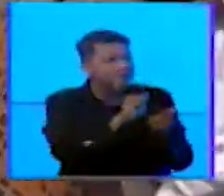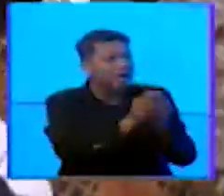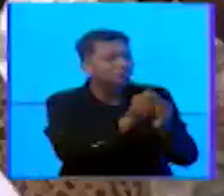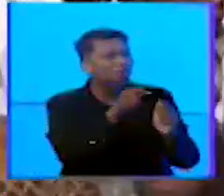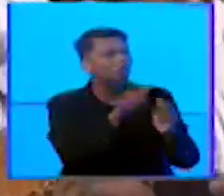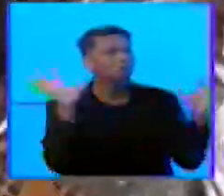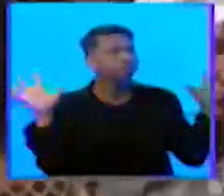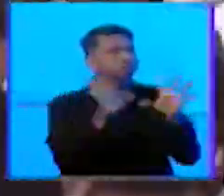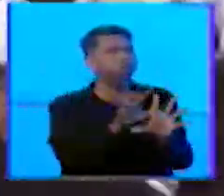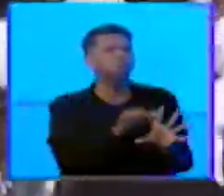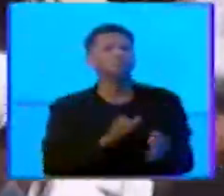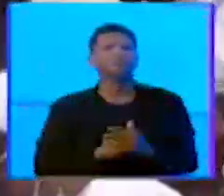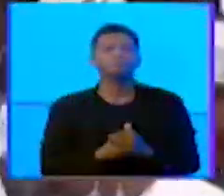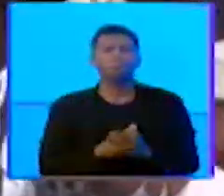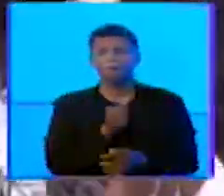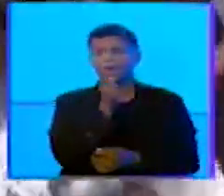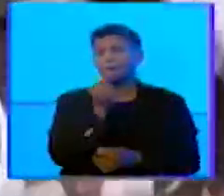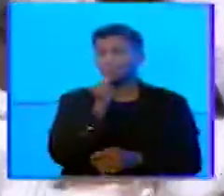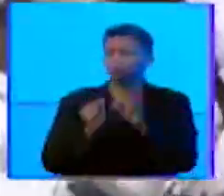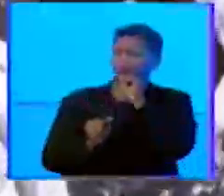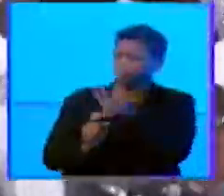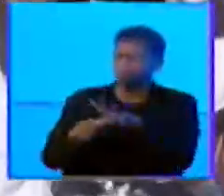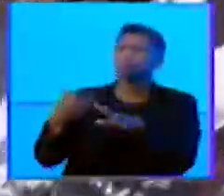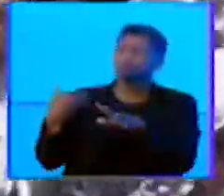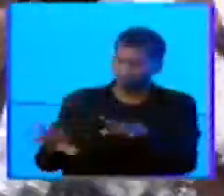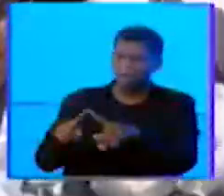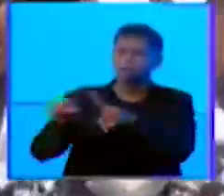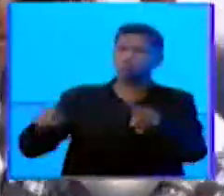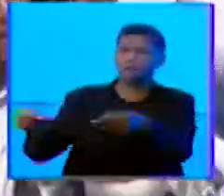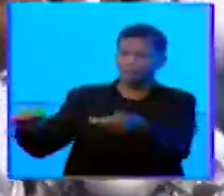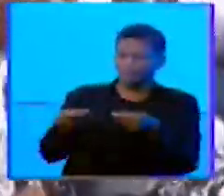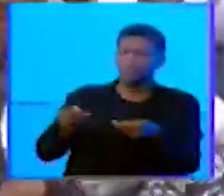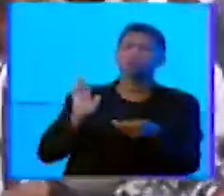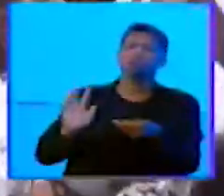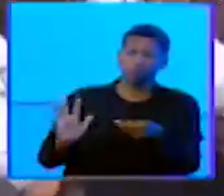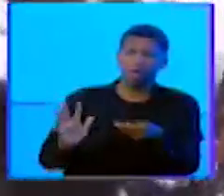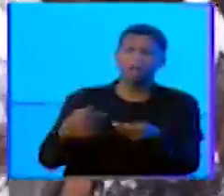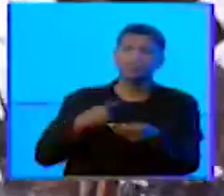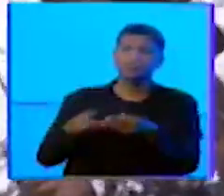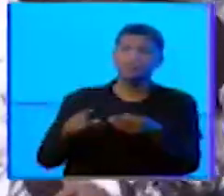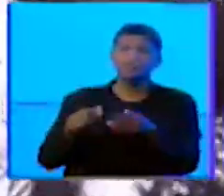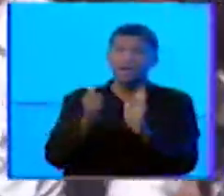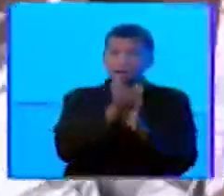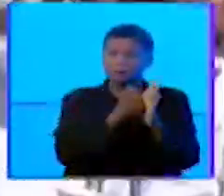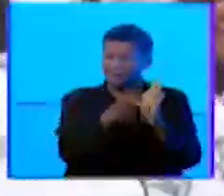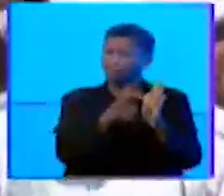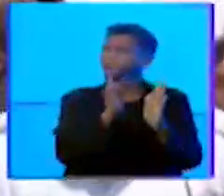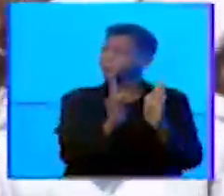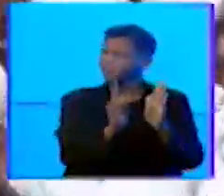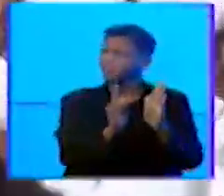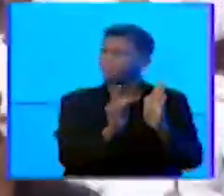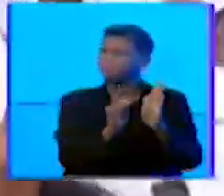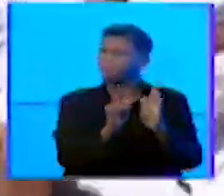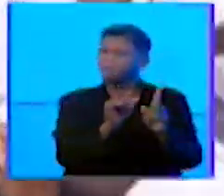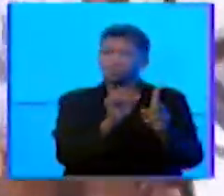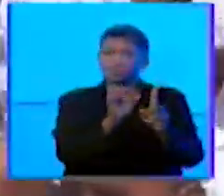Meski Anies mengaku telah mengirimkan surat peringatan ke Rizik Syihab, acara tetap digelar dan dihadiri sekitar 10.000 orang tanpa protokol